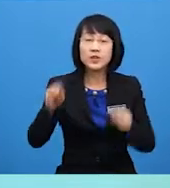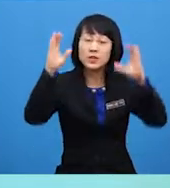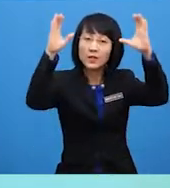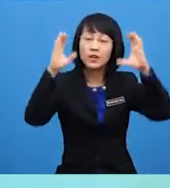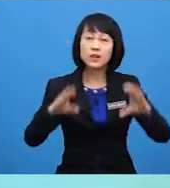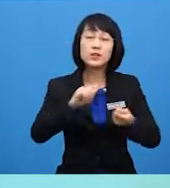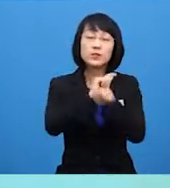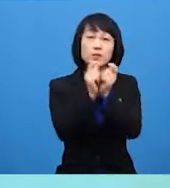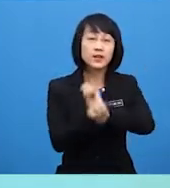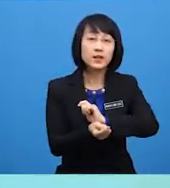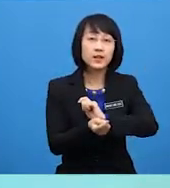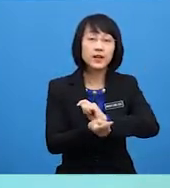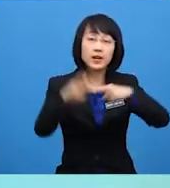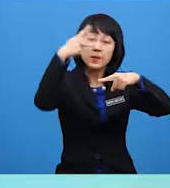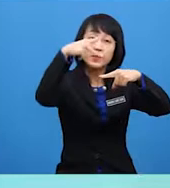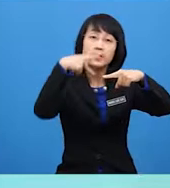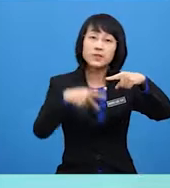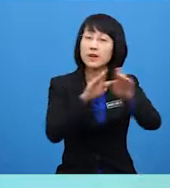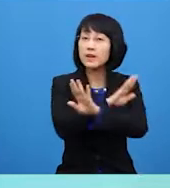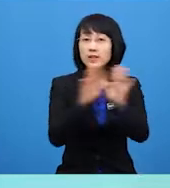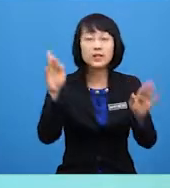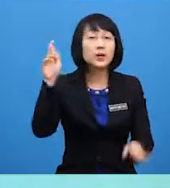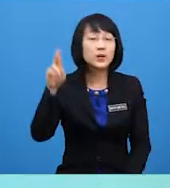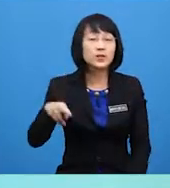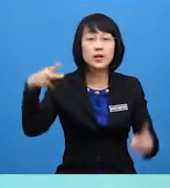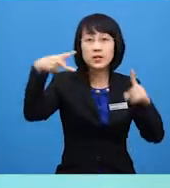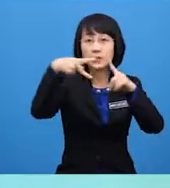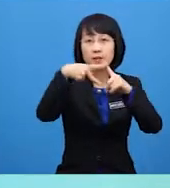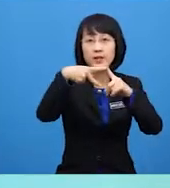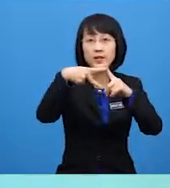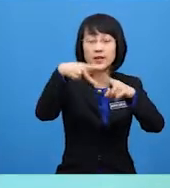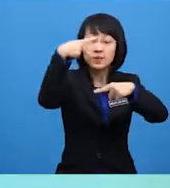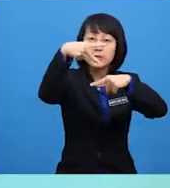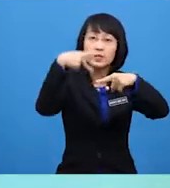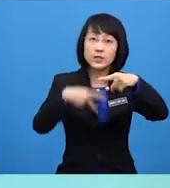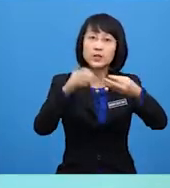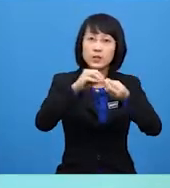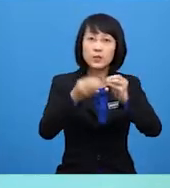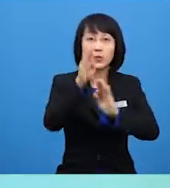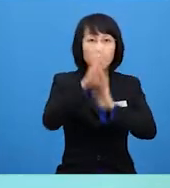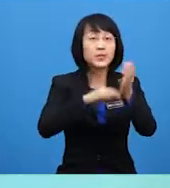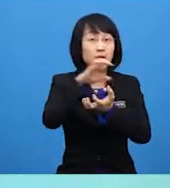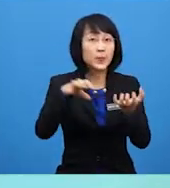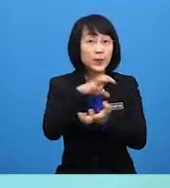cara menukarkan pecahan tidak wajar kepada pecahan nombor bercampur?